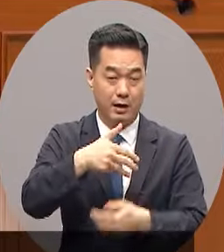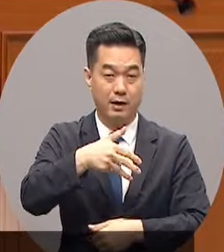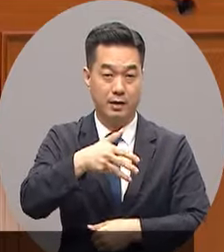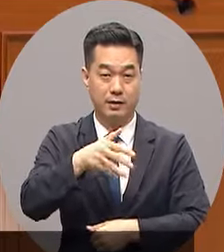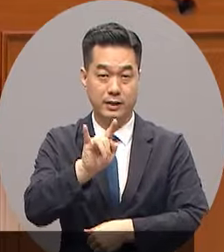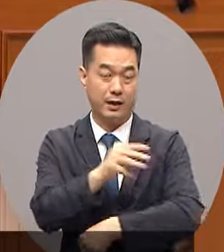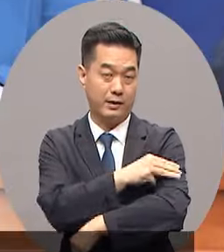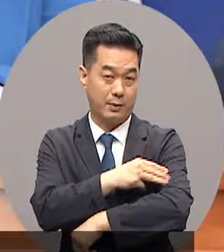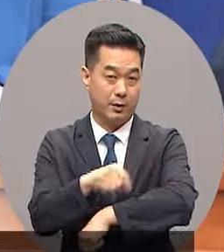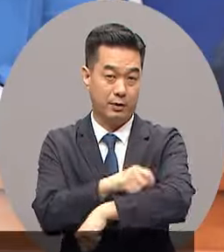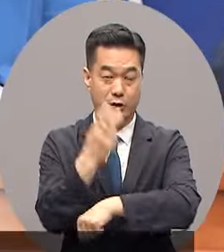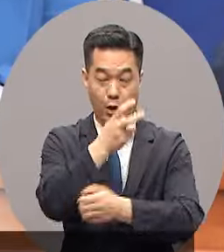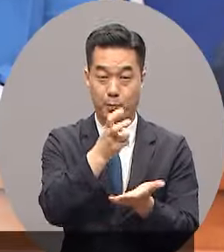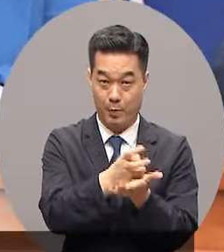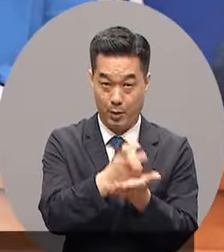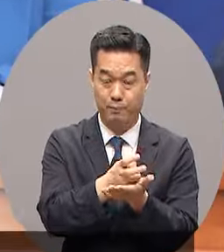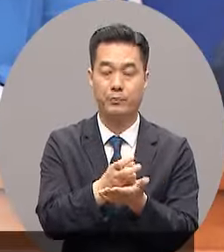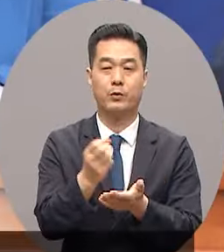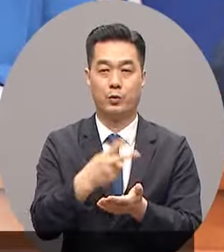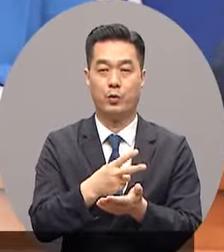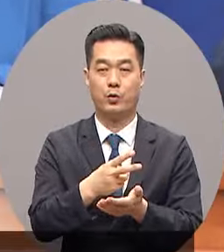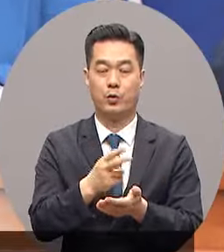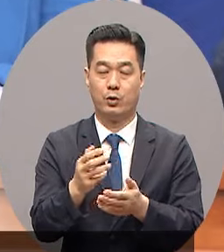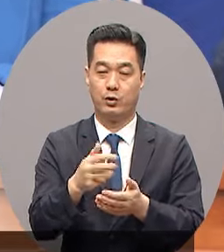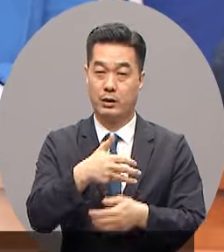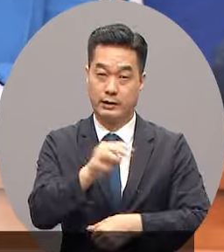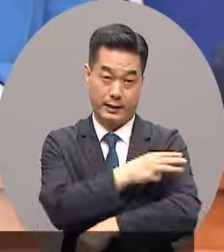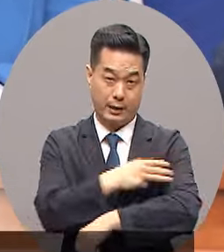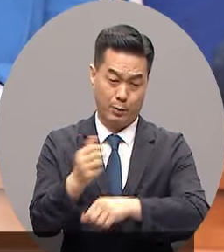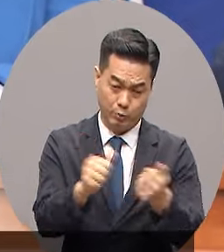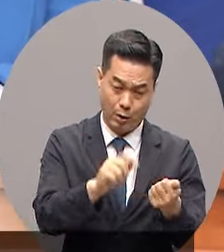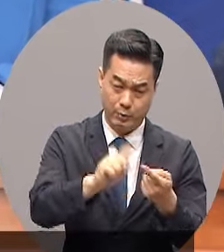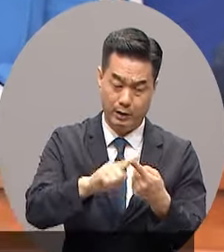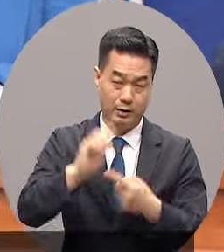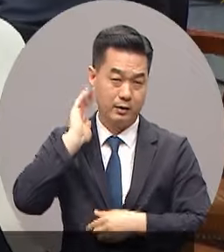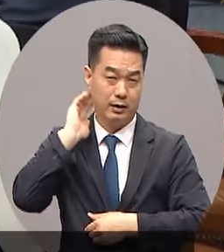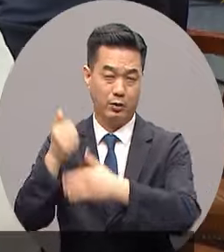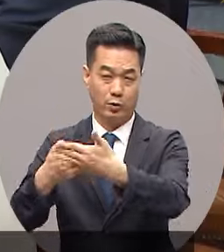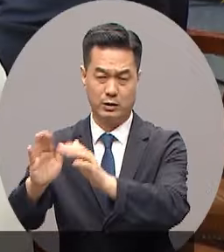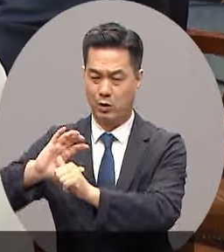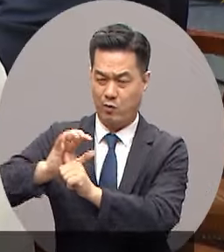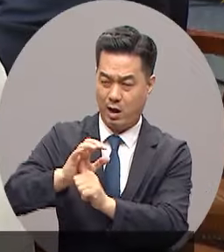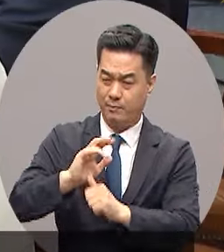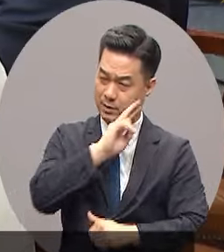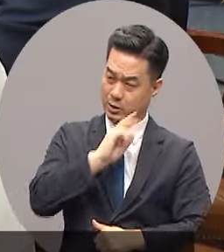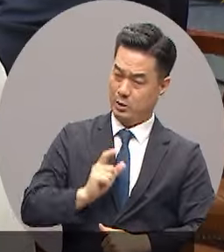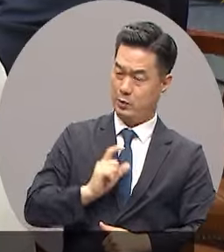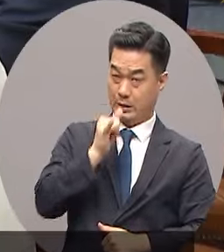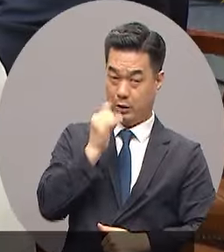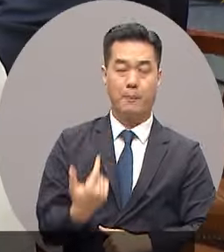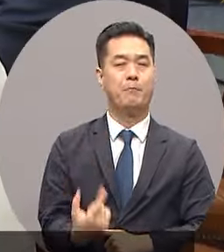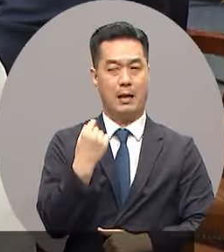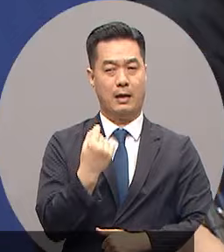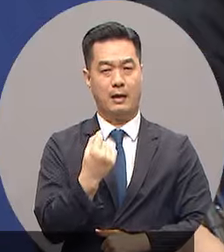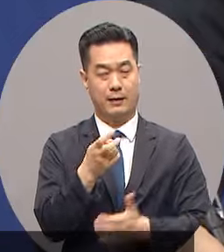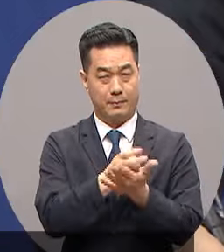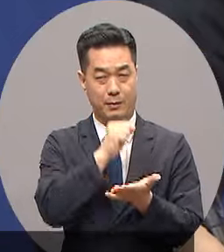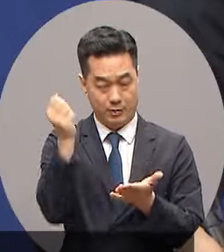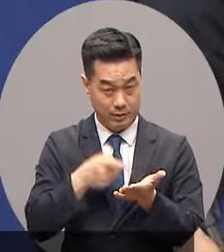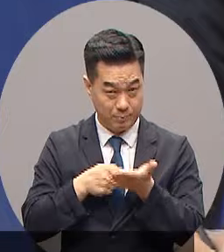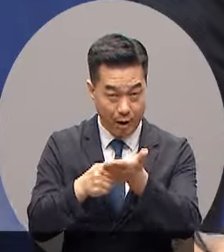특검법. 야당은 최상병 순직 사건을 둘러싼 대통령실의 외압 의혹이 큰 만큼 신속하게 법안 처리에 나선다는